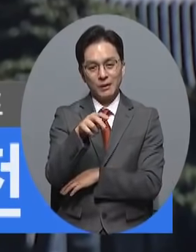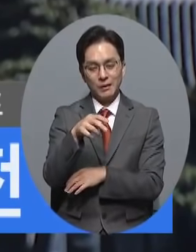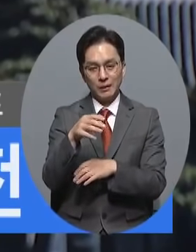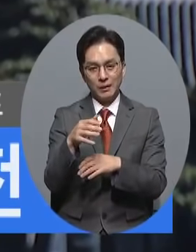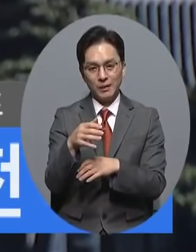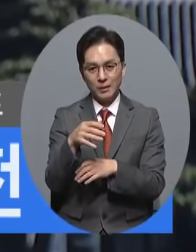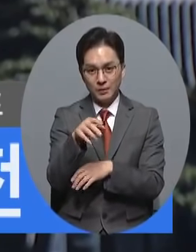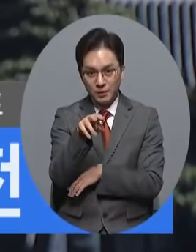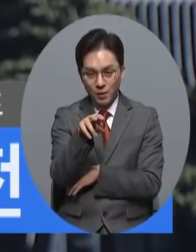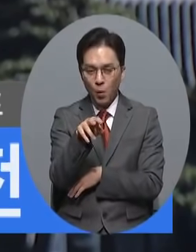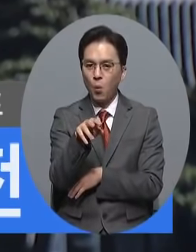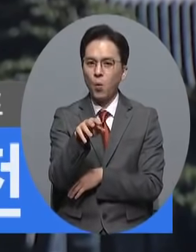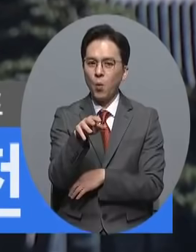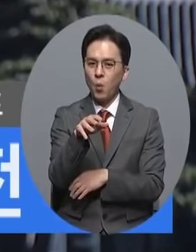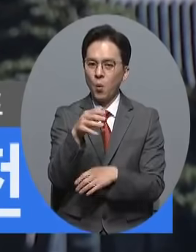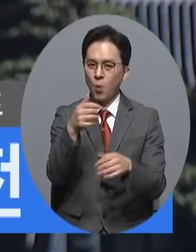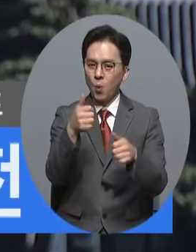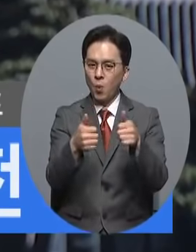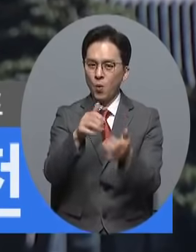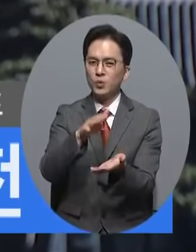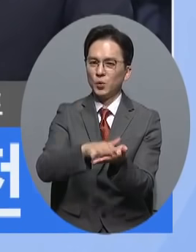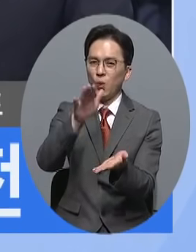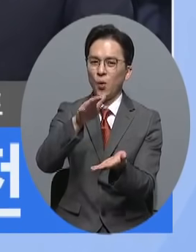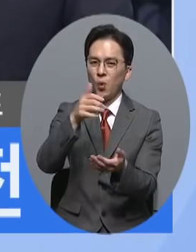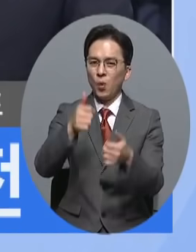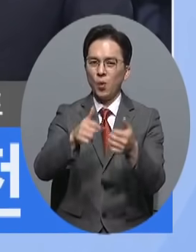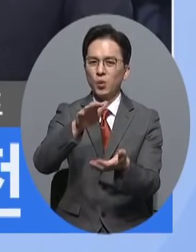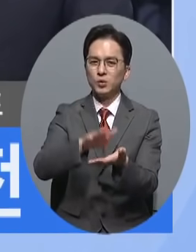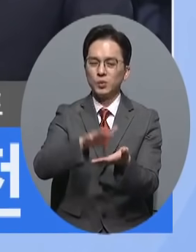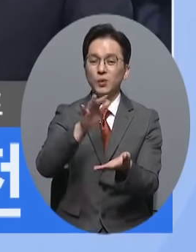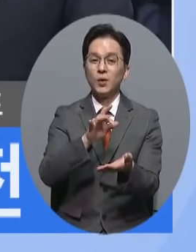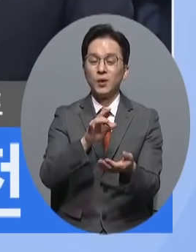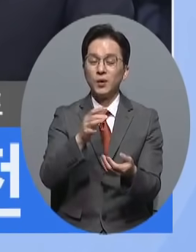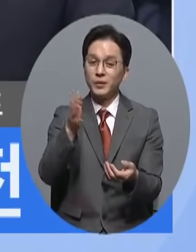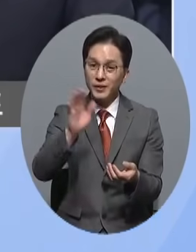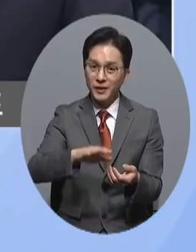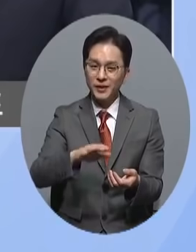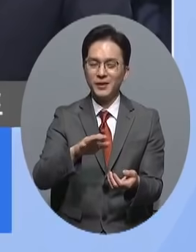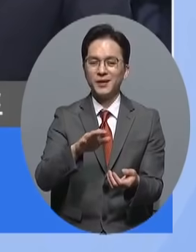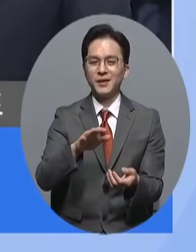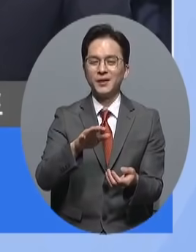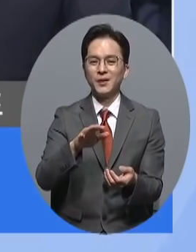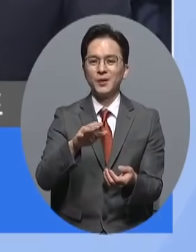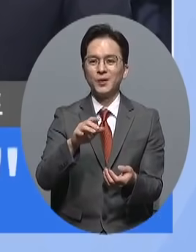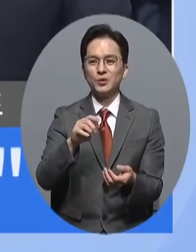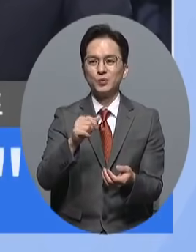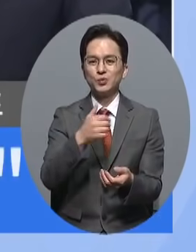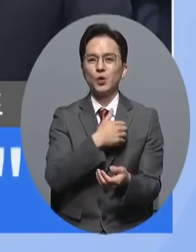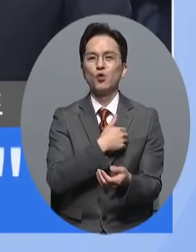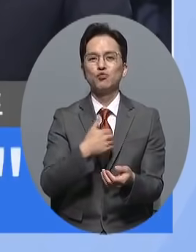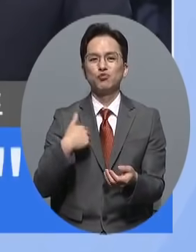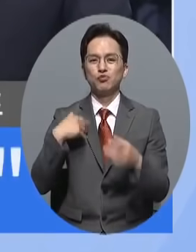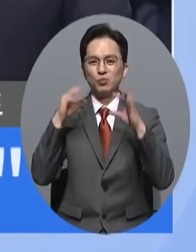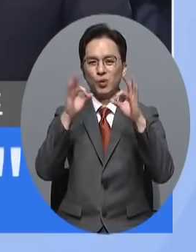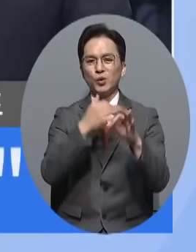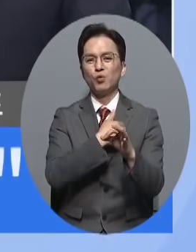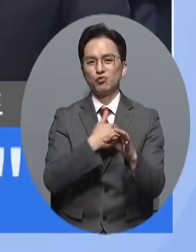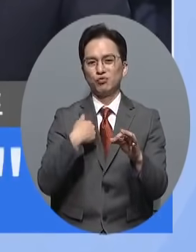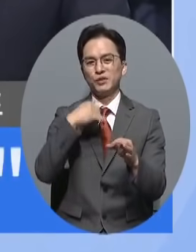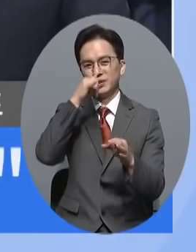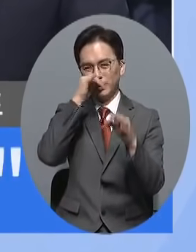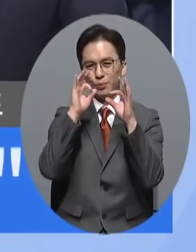벌어졌는데요. 대신 좀 여유는 있더라고요. 어제 보니까 아주 치열하면서도 여유가 있는 게 이게 이제 결선이라기보다는